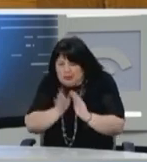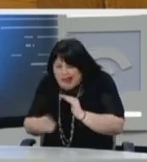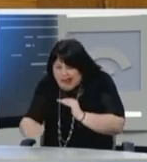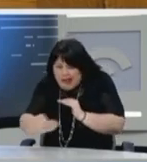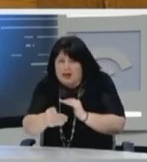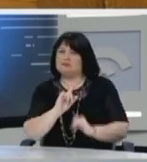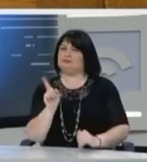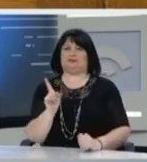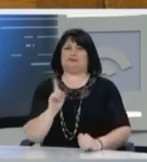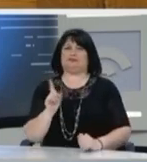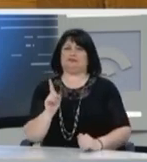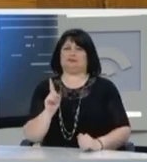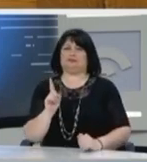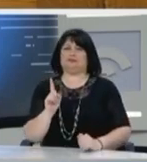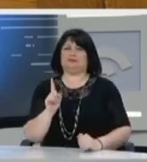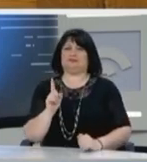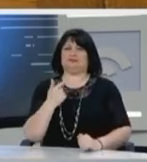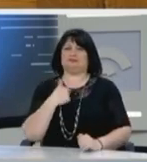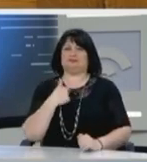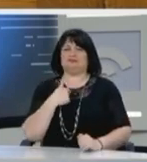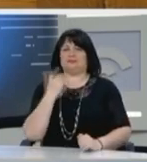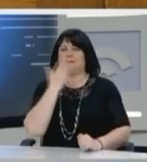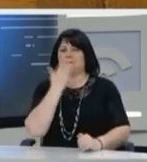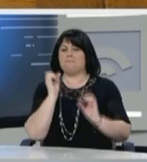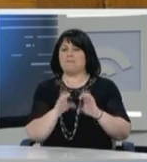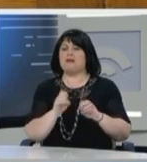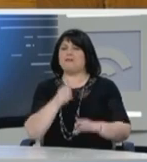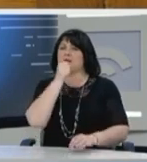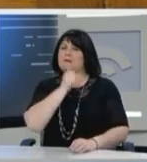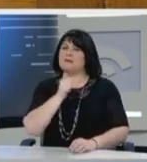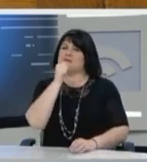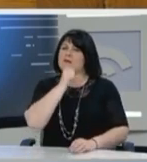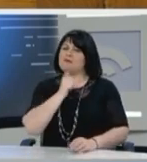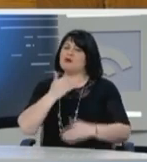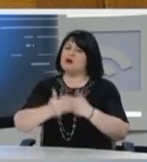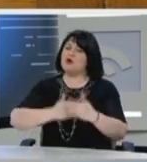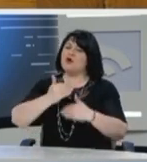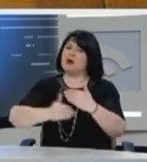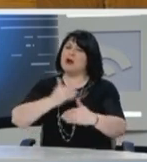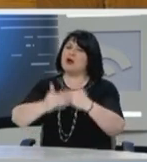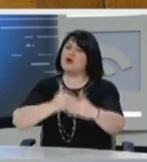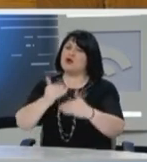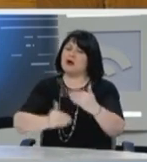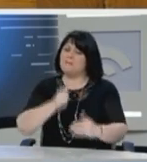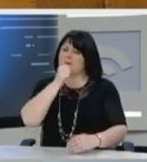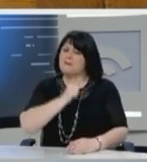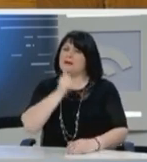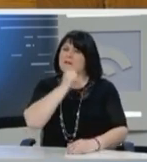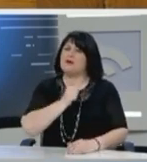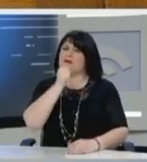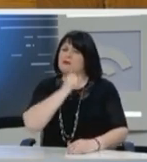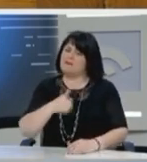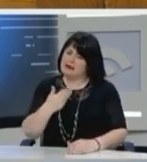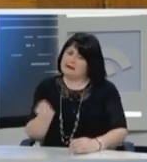παράθυρο. Και έδωσε ένα δίδαγμα εγώ, υπομονής, σε κάποιες θέσεις. Αυτό